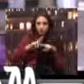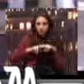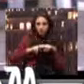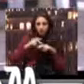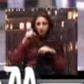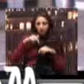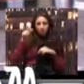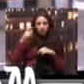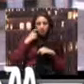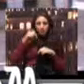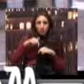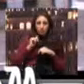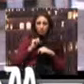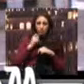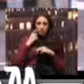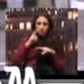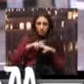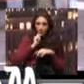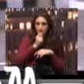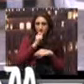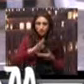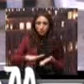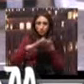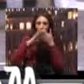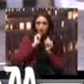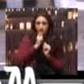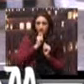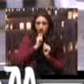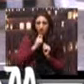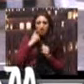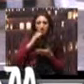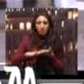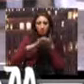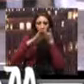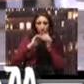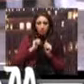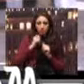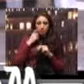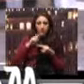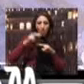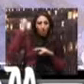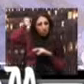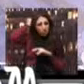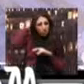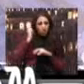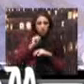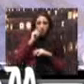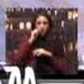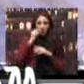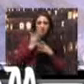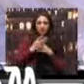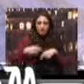للتفاعلات والاستجابات مع اللي بنعرضه في البرنامج. حمدي عثمان رب أسرة من محافظة أسيوط اشتكى من